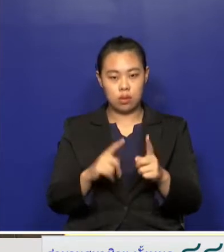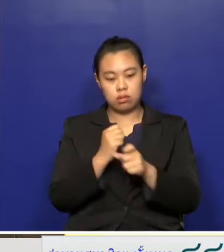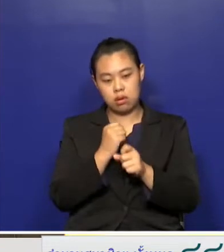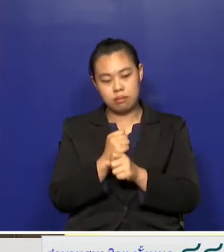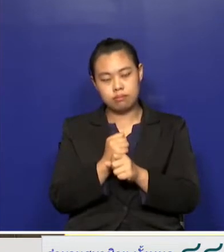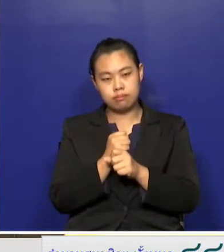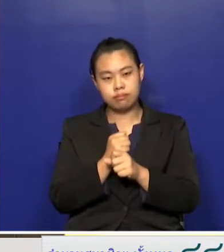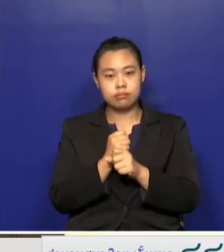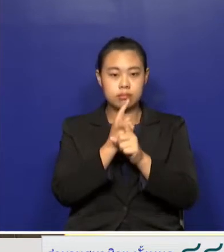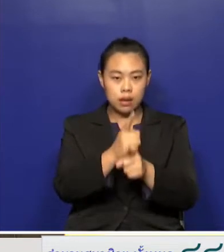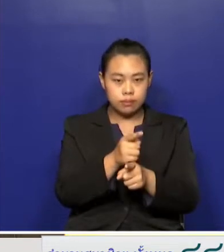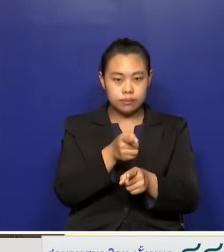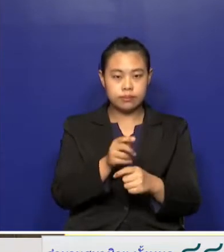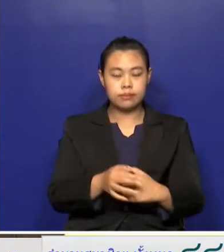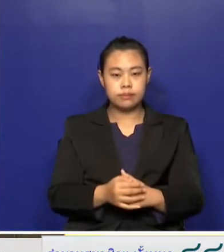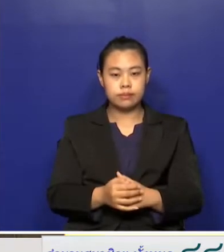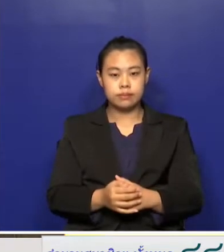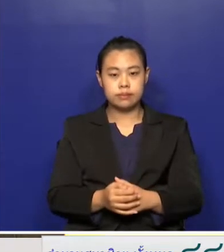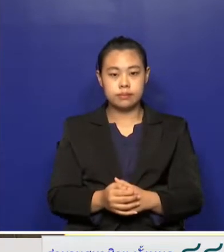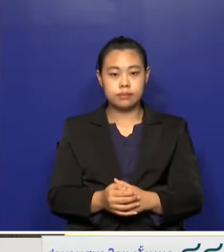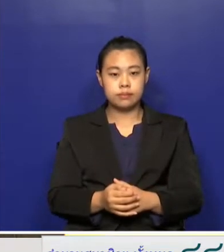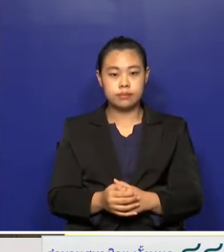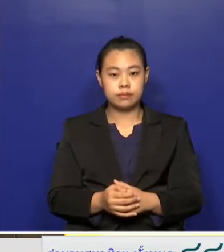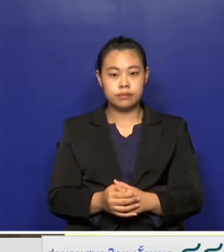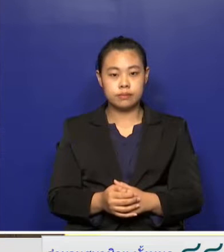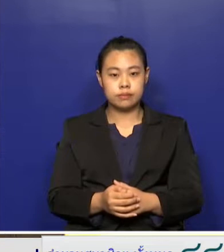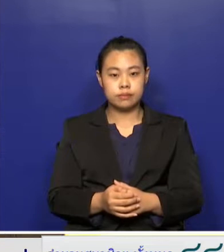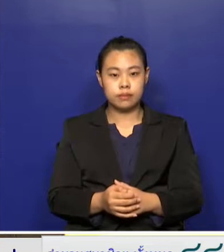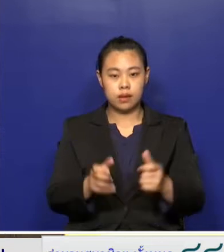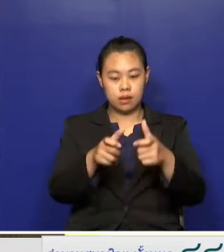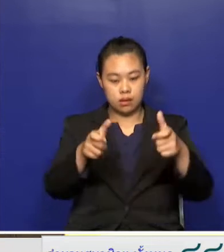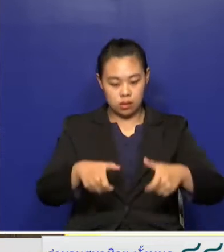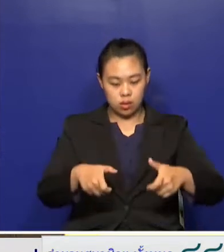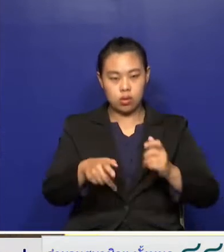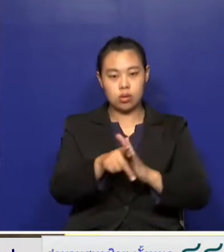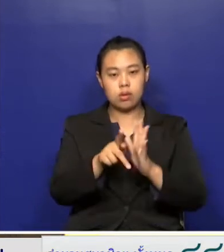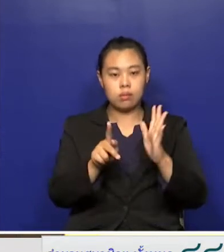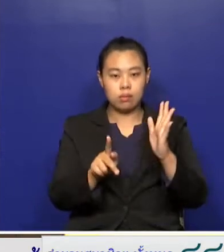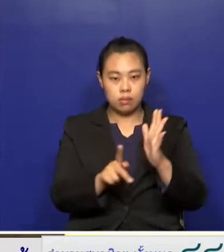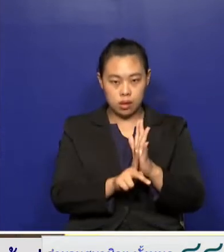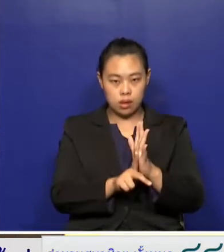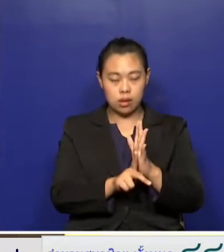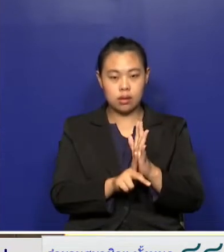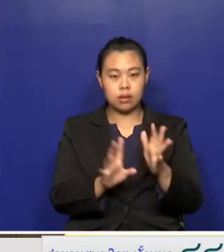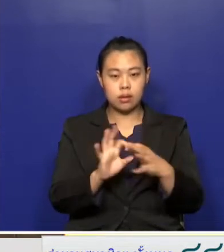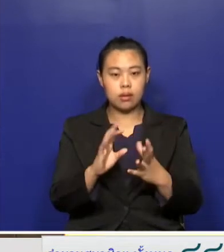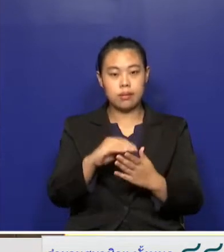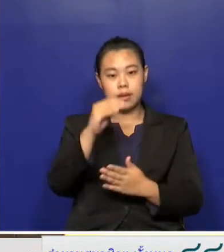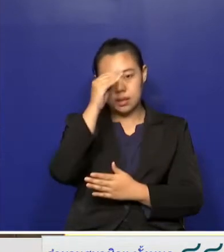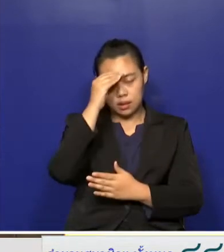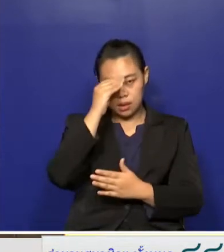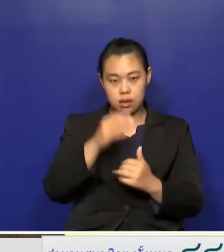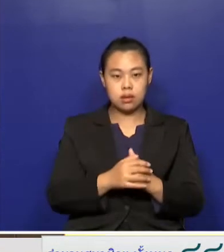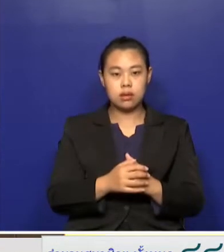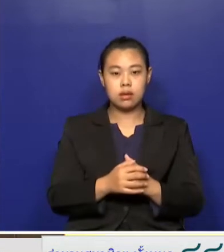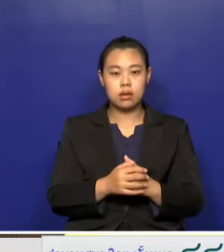มณ์คือให้ยกร่างกฎหมายนะครับให้ยกร่างกฎหมายและแนวทาง